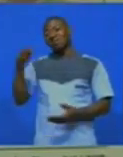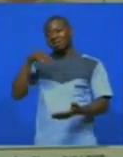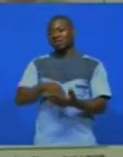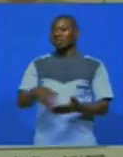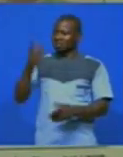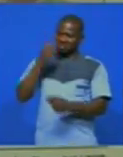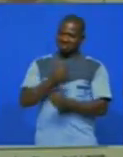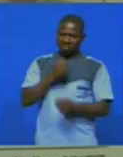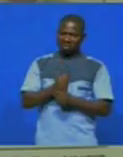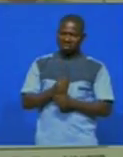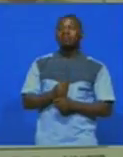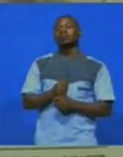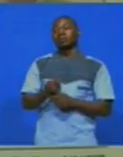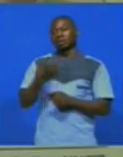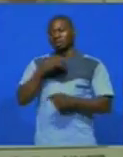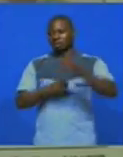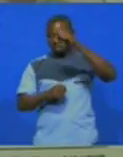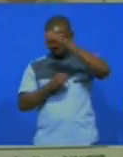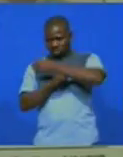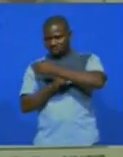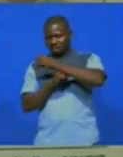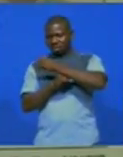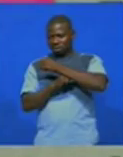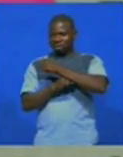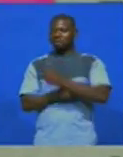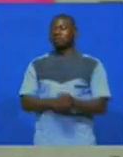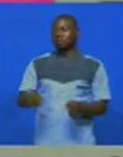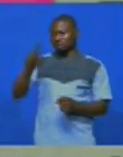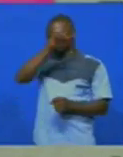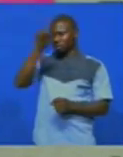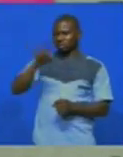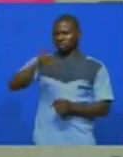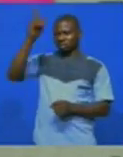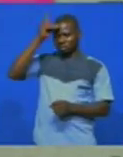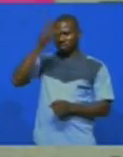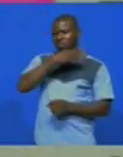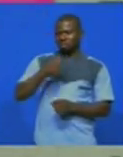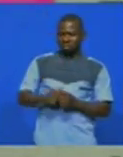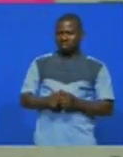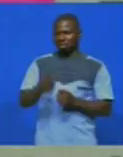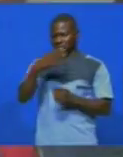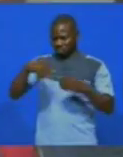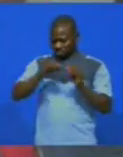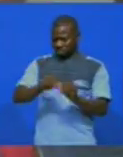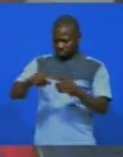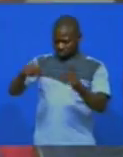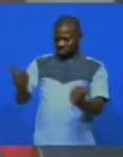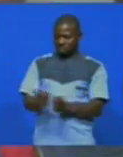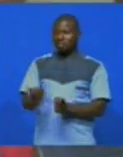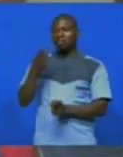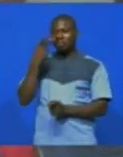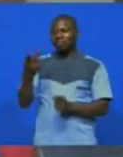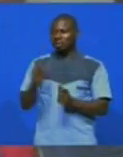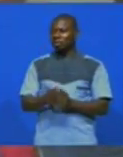Question de défense et de sécurité, Zef et sa coalition souhaitent voir les meilleures compétences à la tête des deux départements. Nous sommes